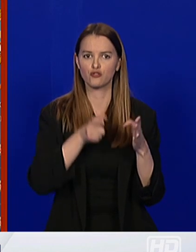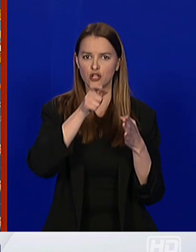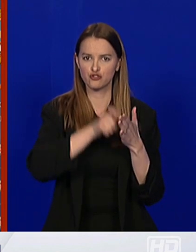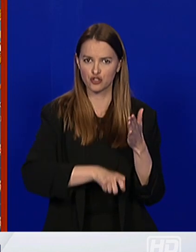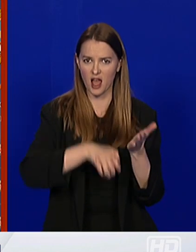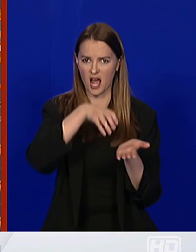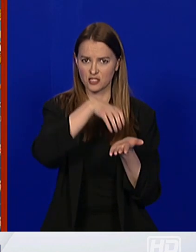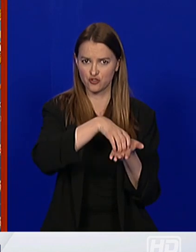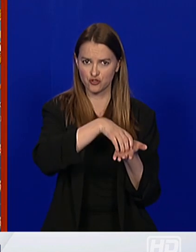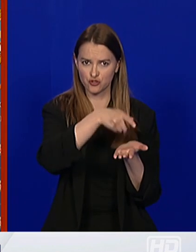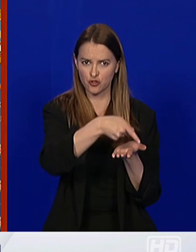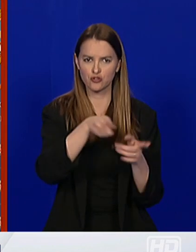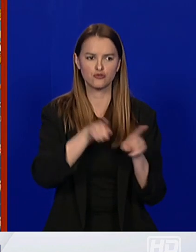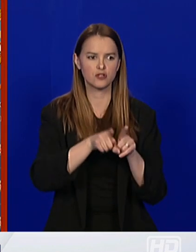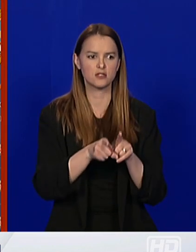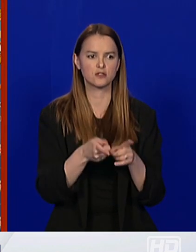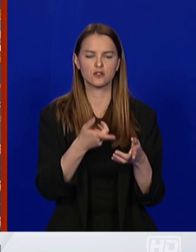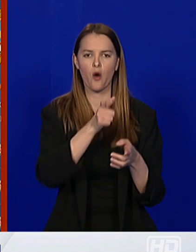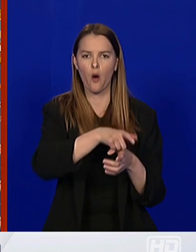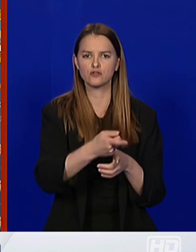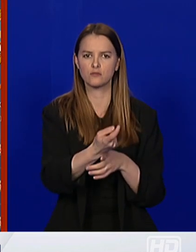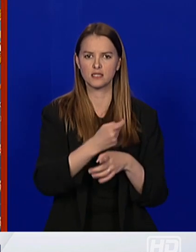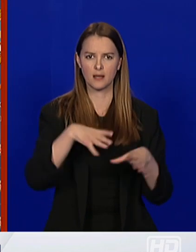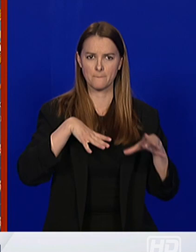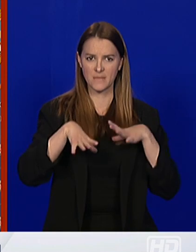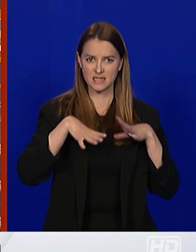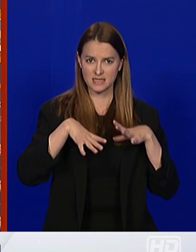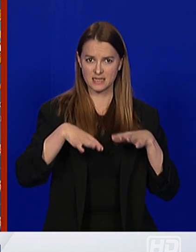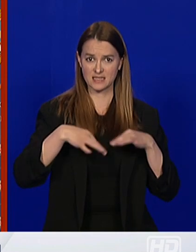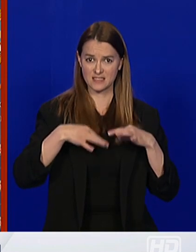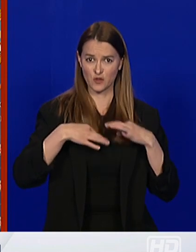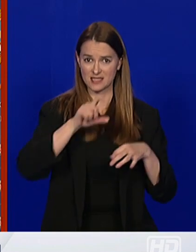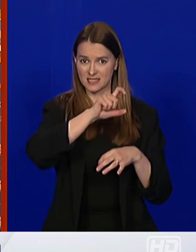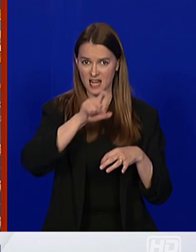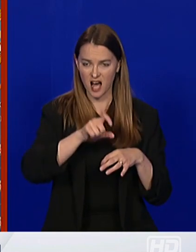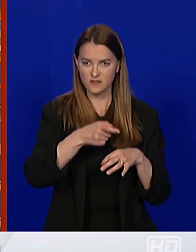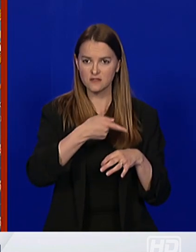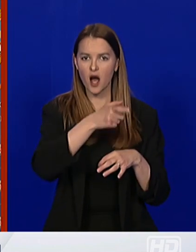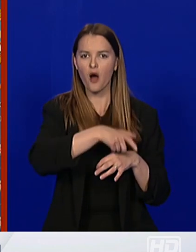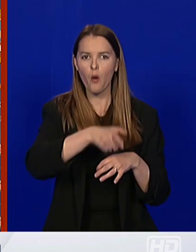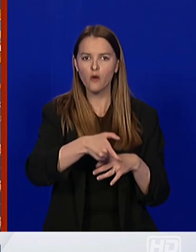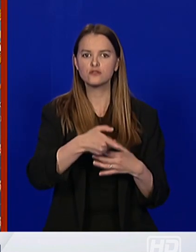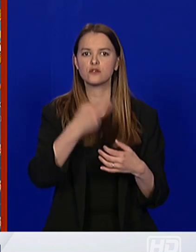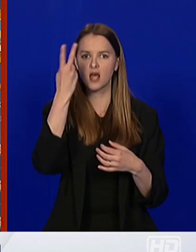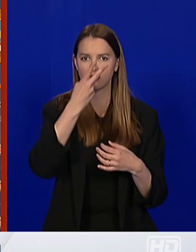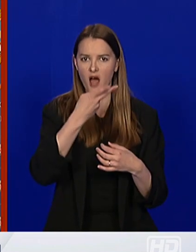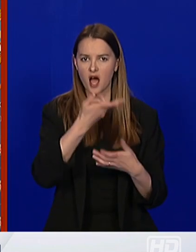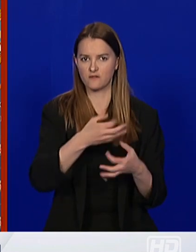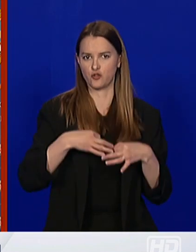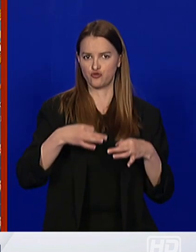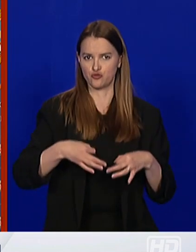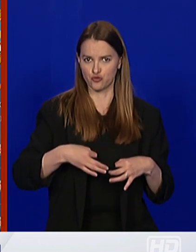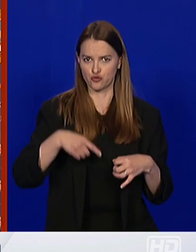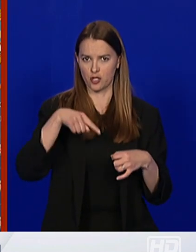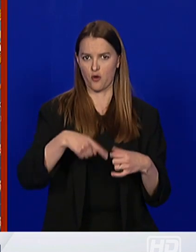su predstavnici Ministarstva zdravstva kao relevantne osobe u trenutku zdravstvene ugroze, što zasigurno to